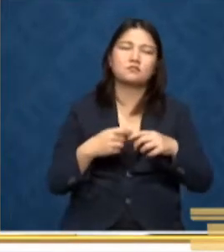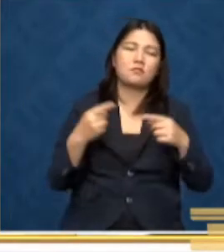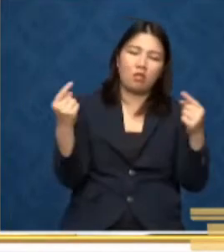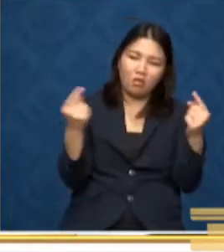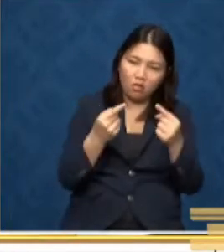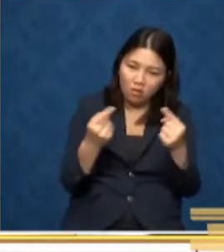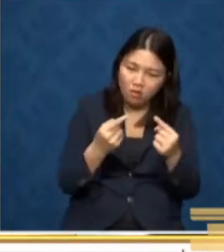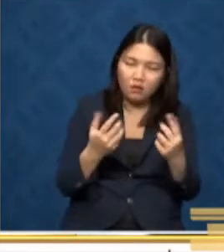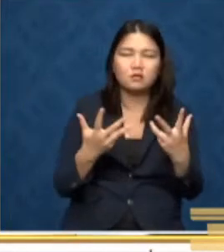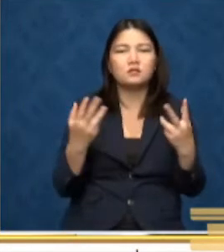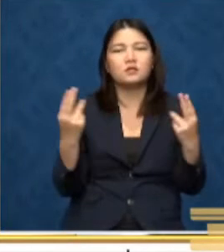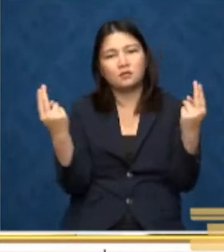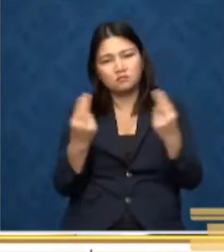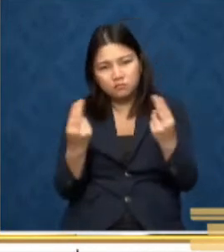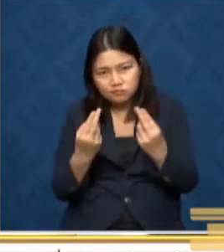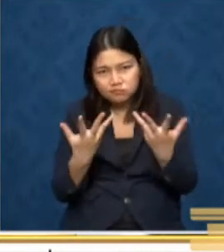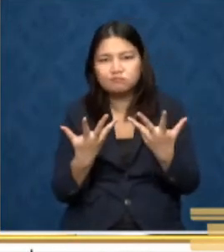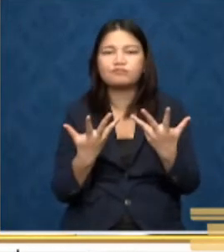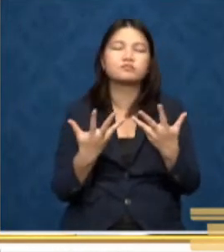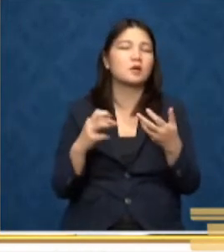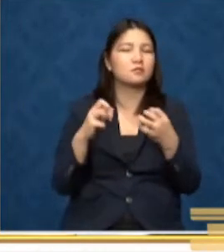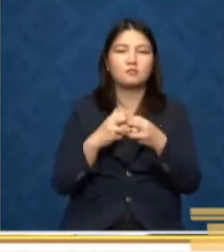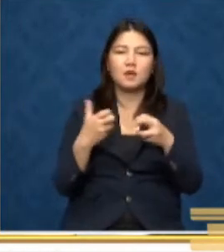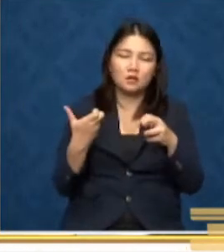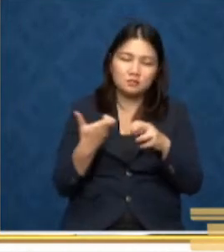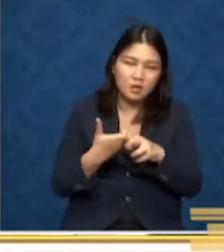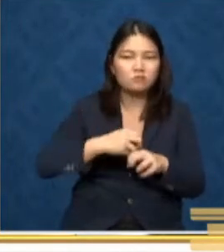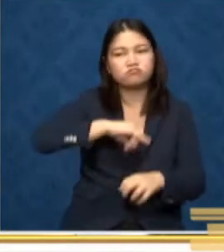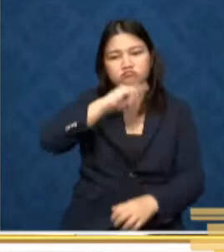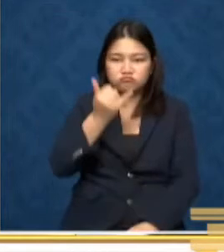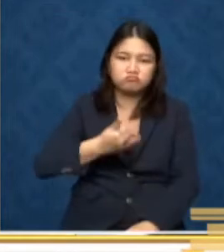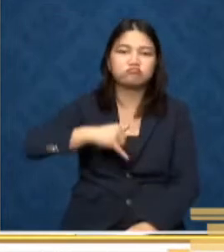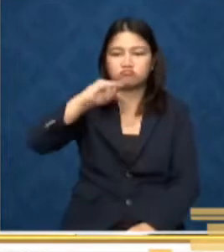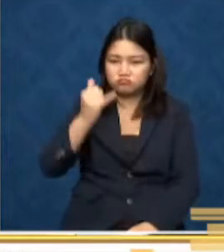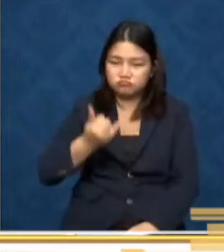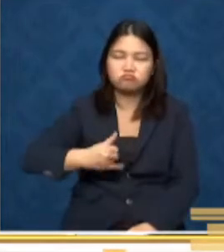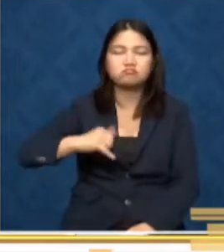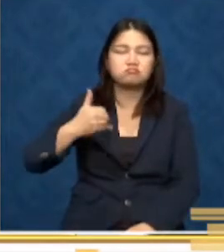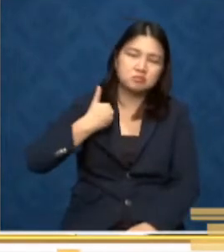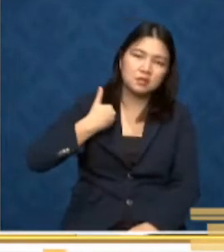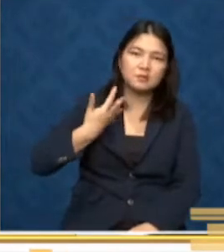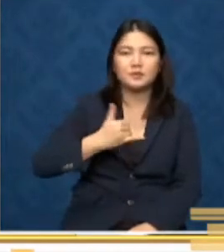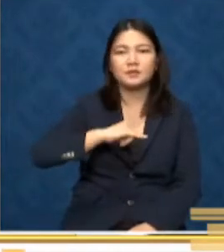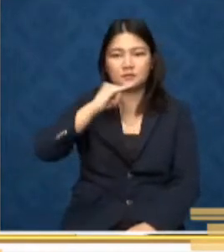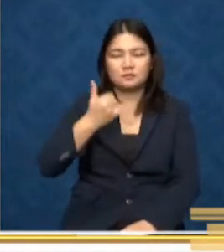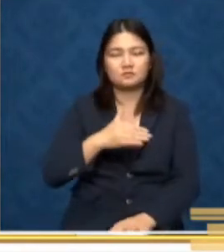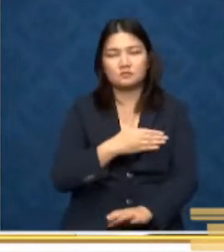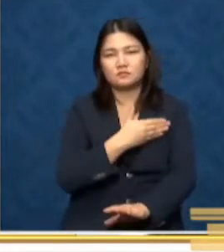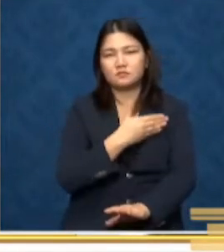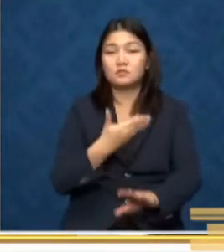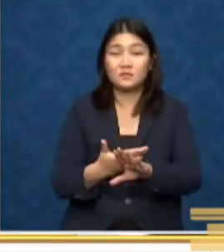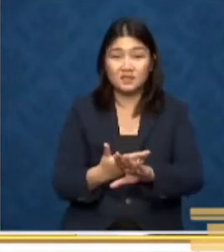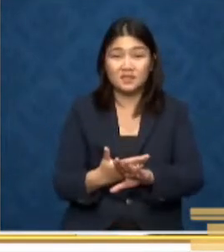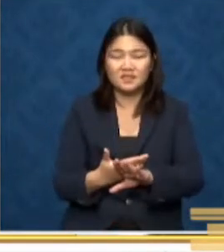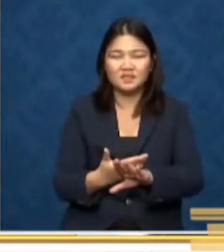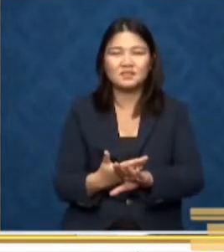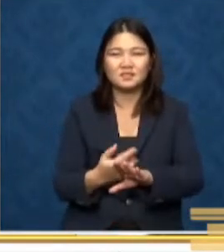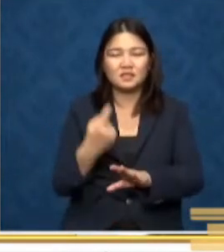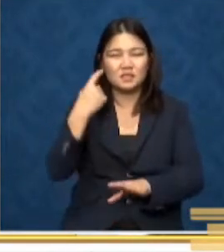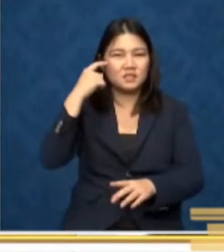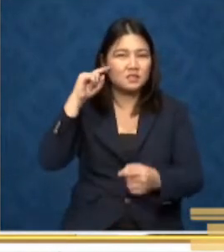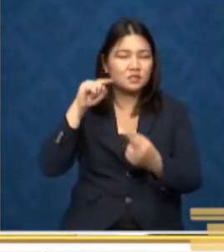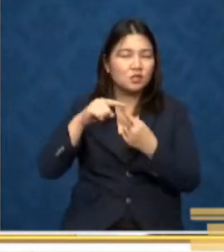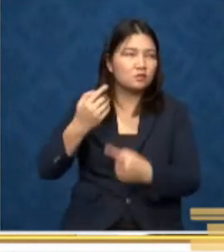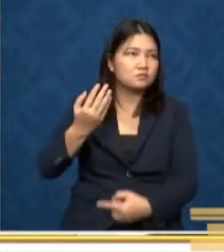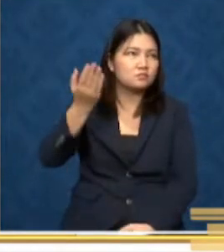บานปลายบ้างเกิดขึ้นมาตลอดเวลาจนสมัยกรุงรัตนโกสินทร์ก็มีมา